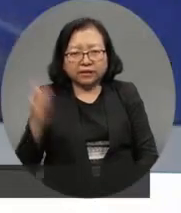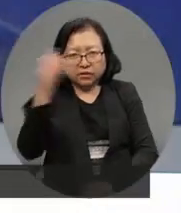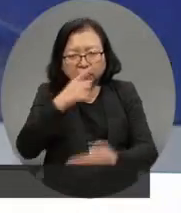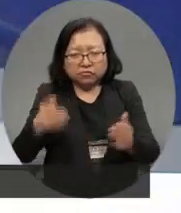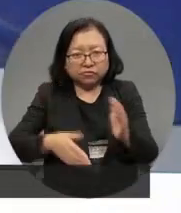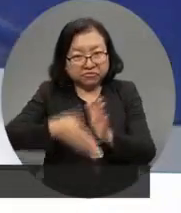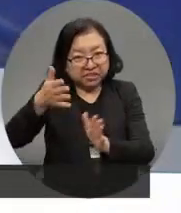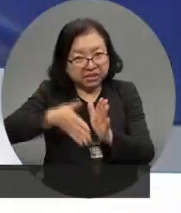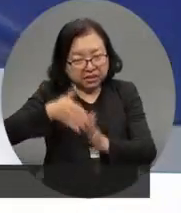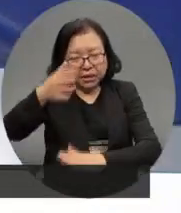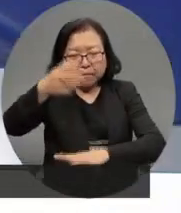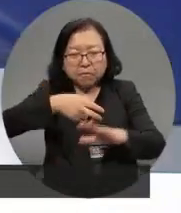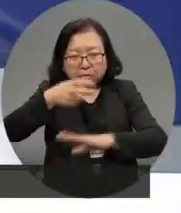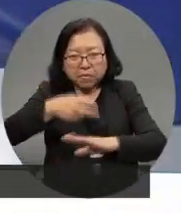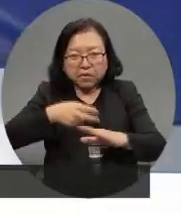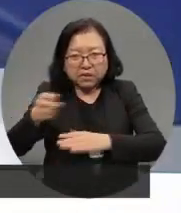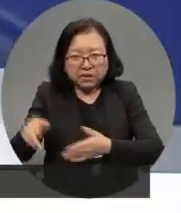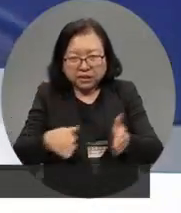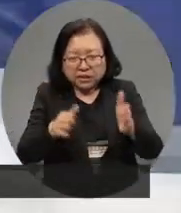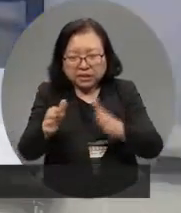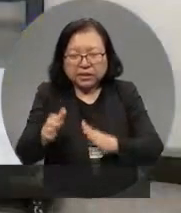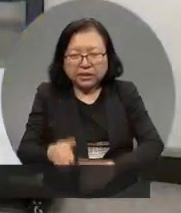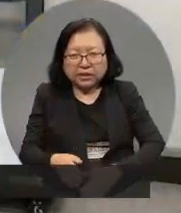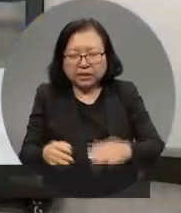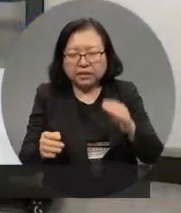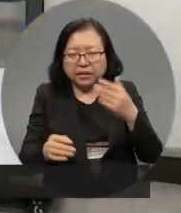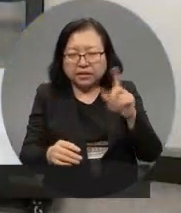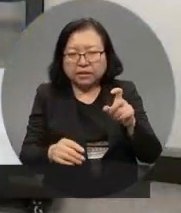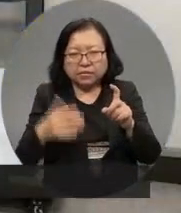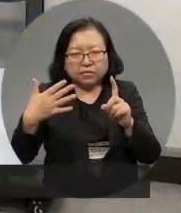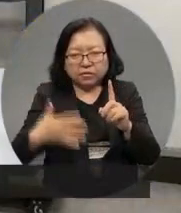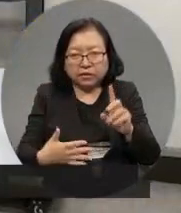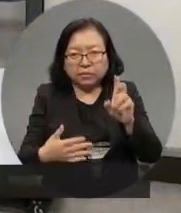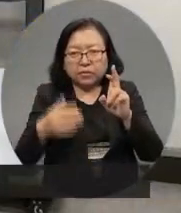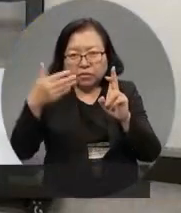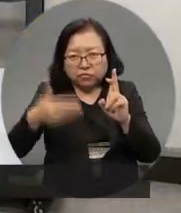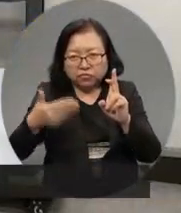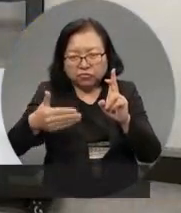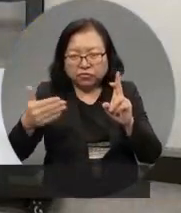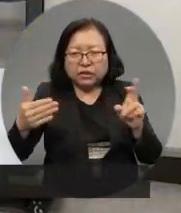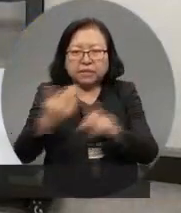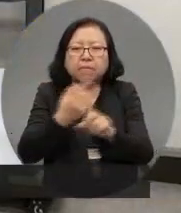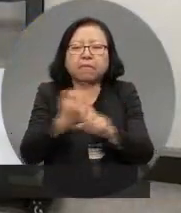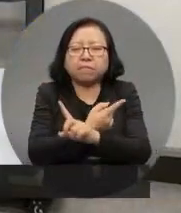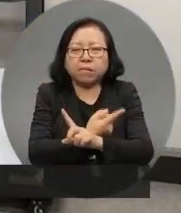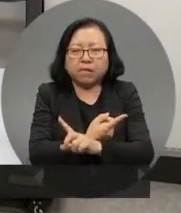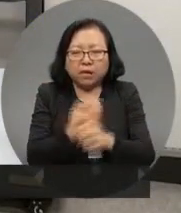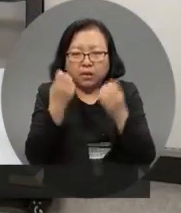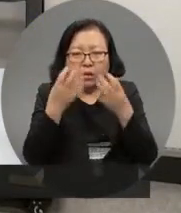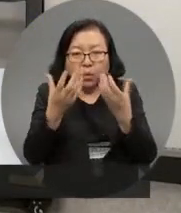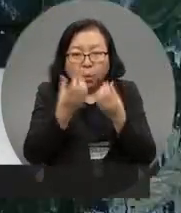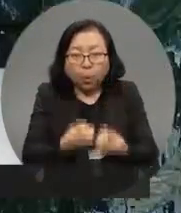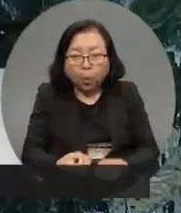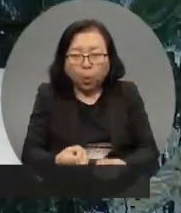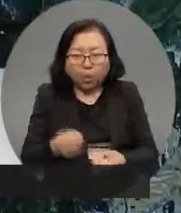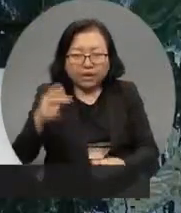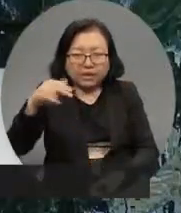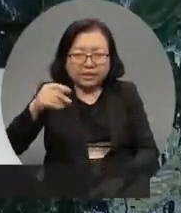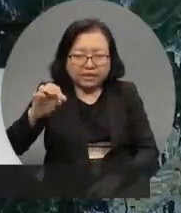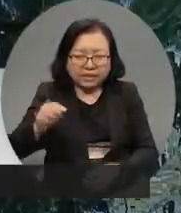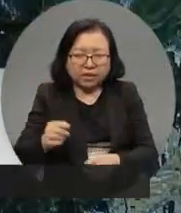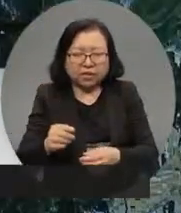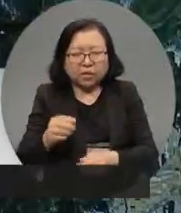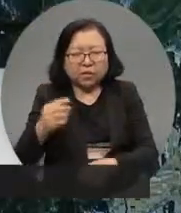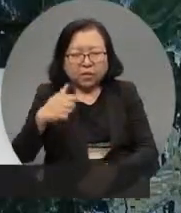청주시 시내버스 노선이 다음 달 9일 개편됩니다. 중점 개편 사항은 지선과 간선 체계 도입,